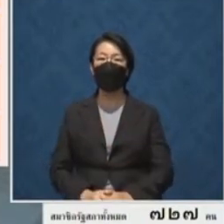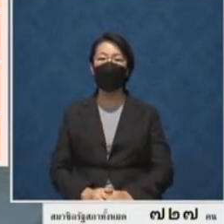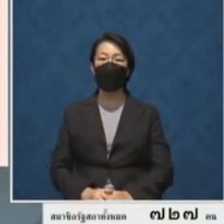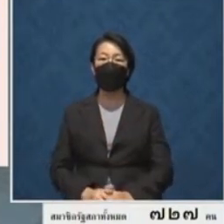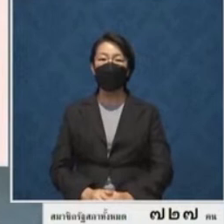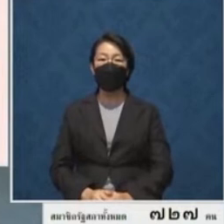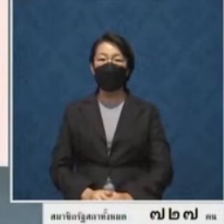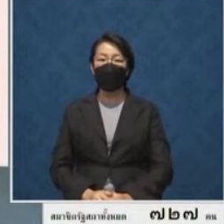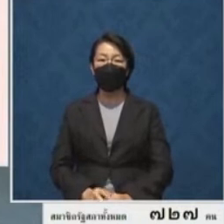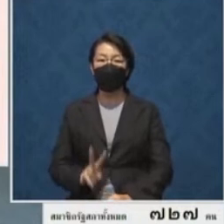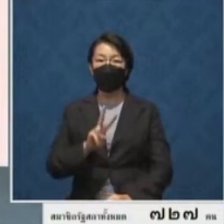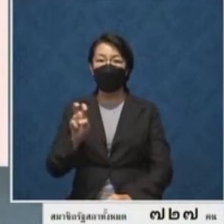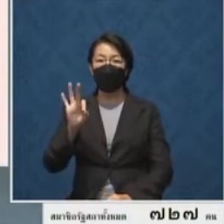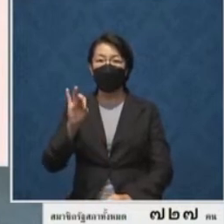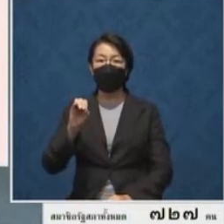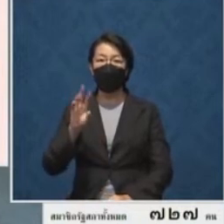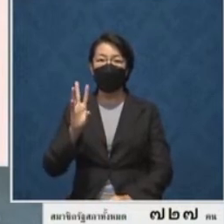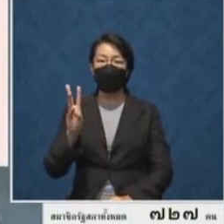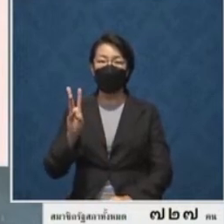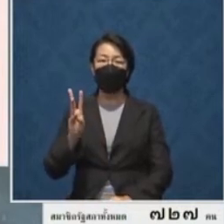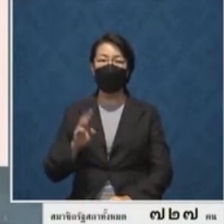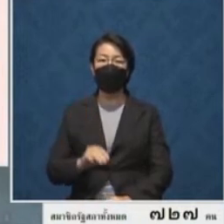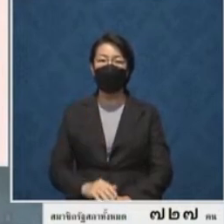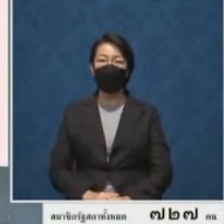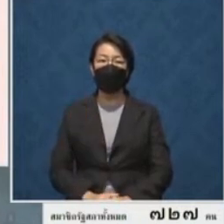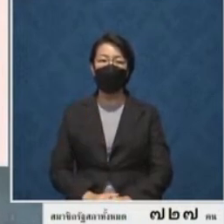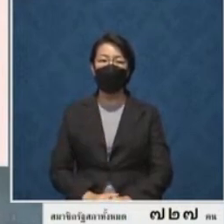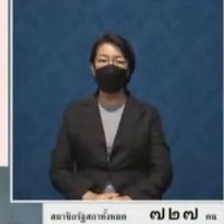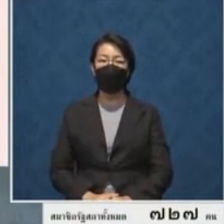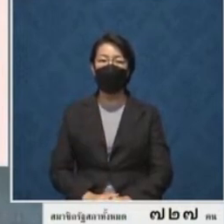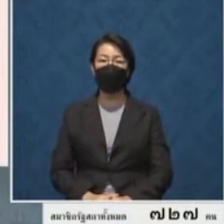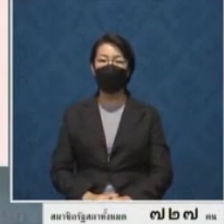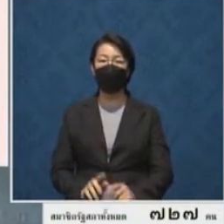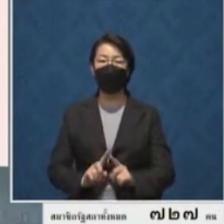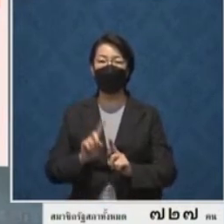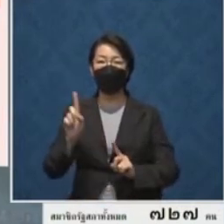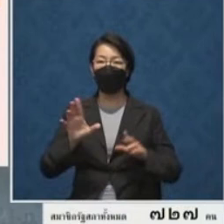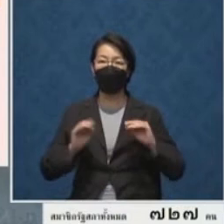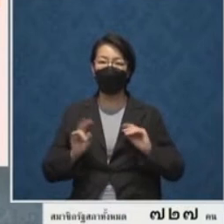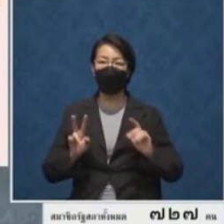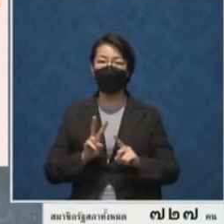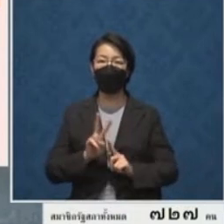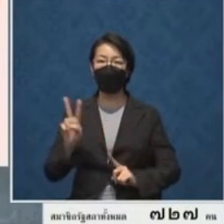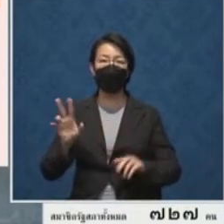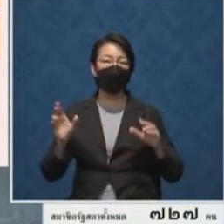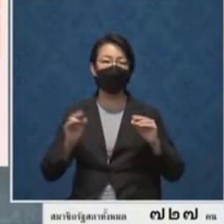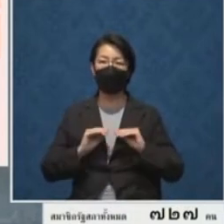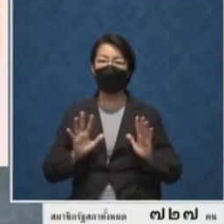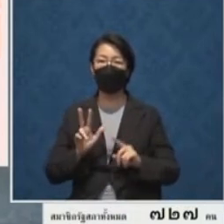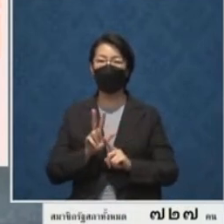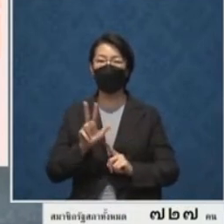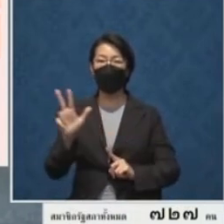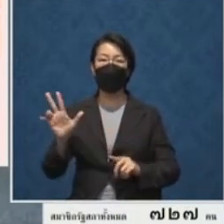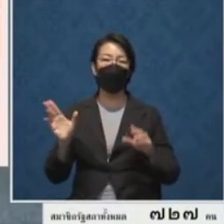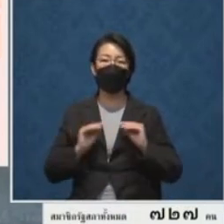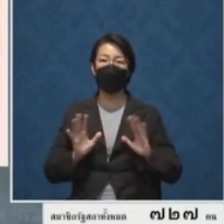296ร้อยเอกประยุทธ์สาวคน 1ไม่รับหลักการ2ไม่รับหลักการ3ไม่รับหลักการ4